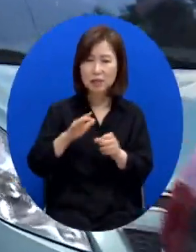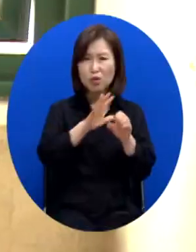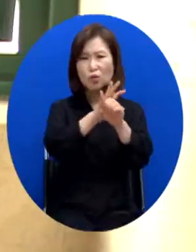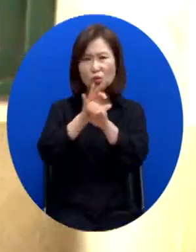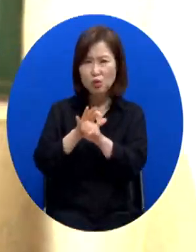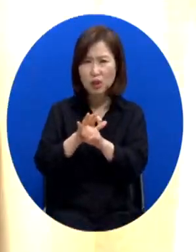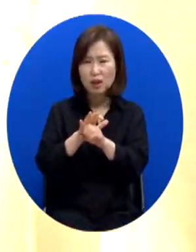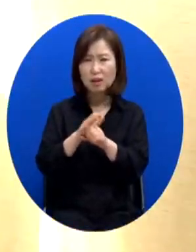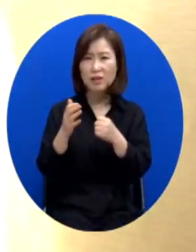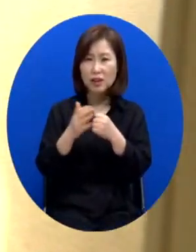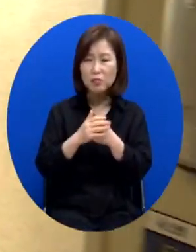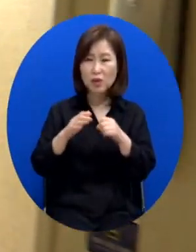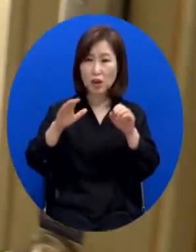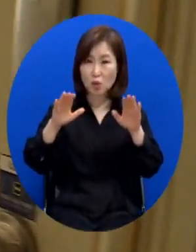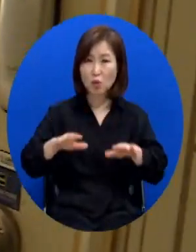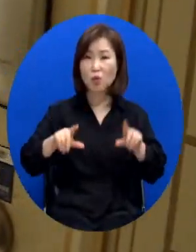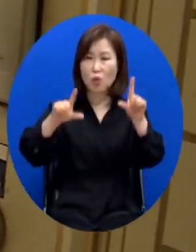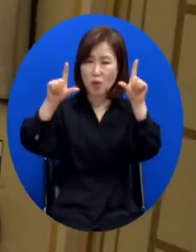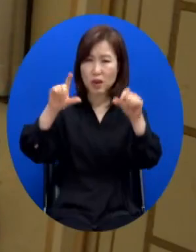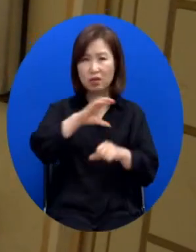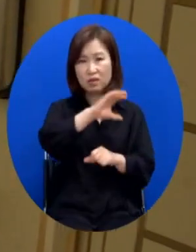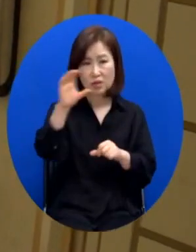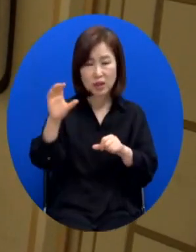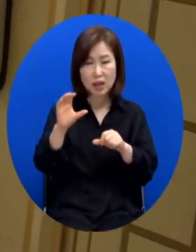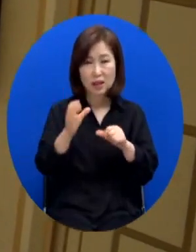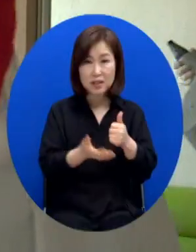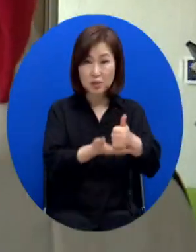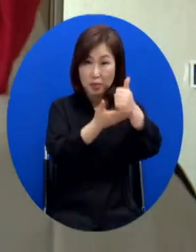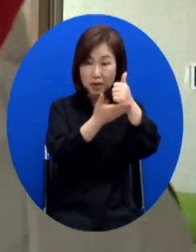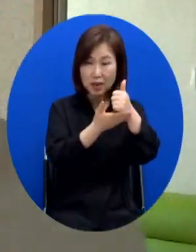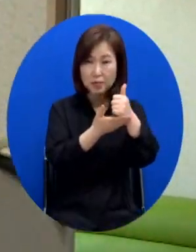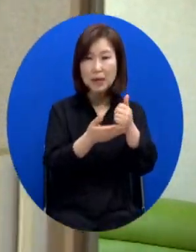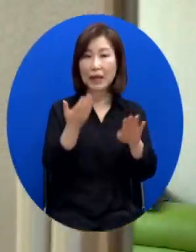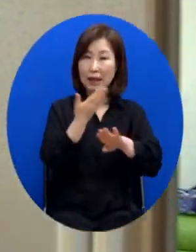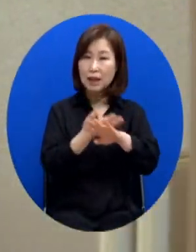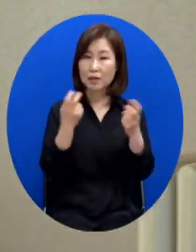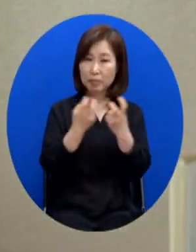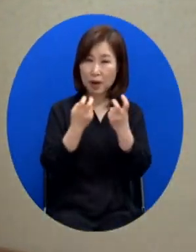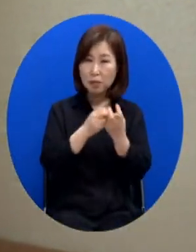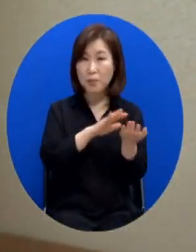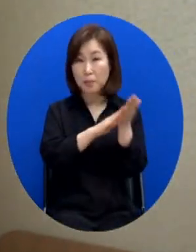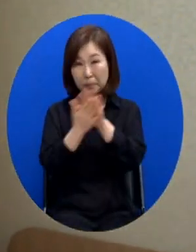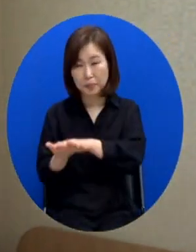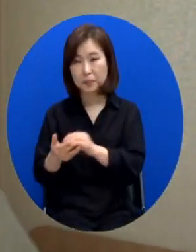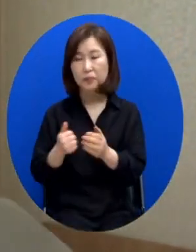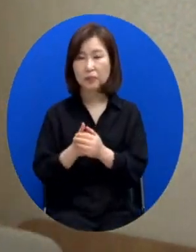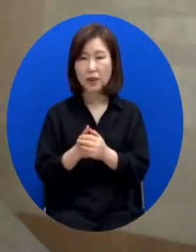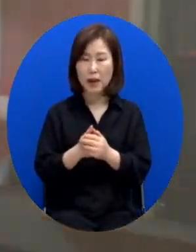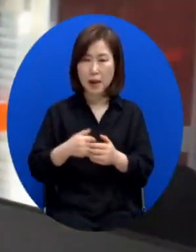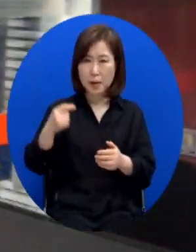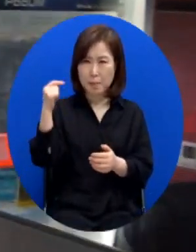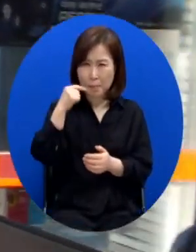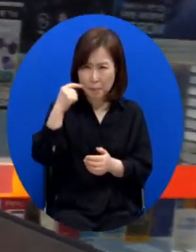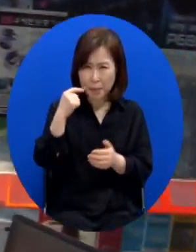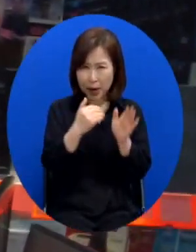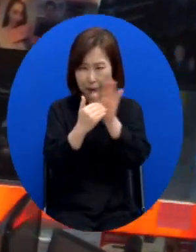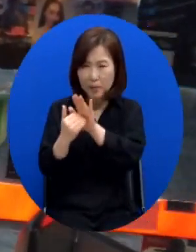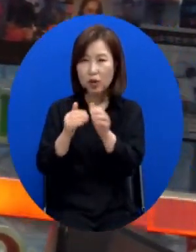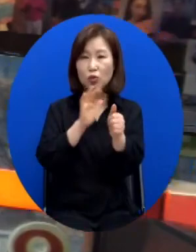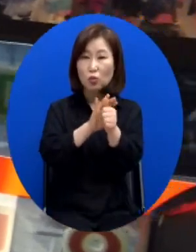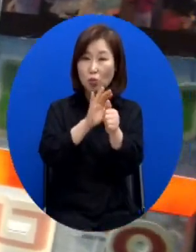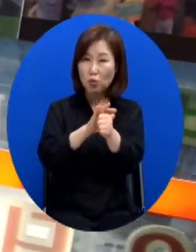인해 기존의 성탄 섬김을 전환했습니다. 지역 주민들의 방역을 돕고 방역수칙을